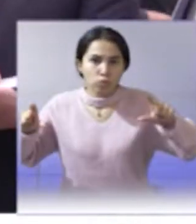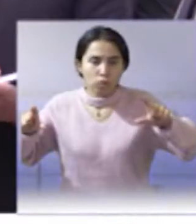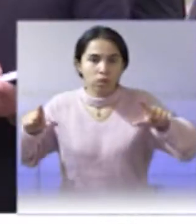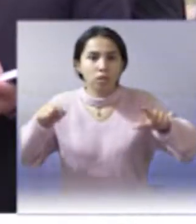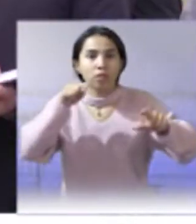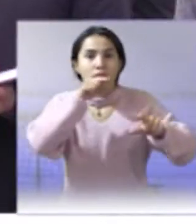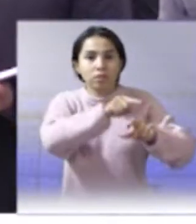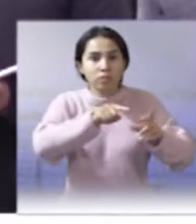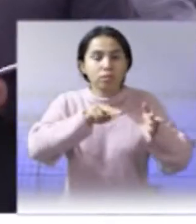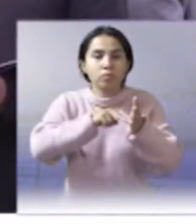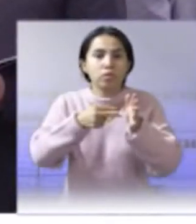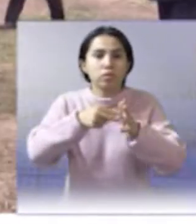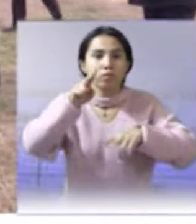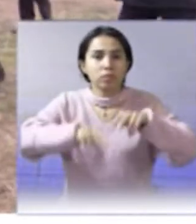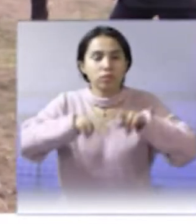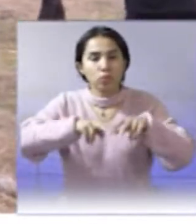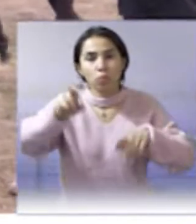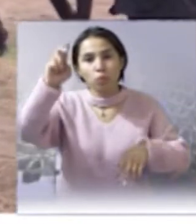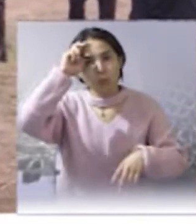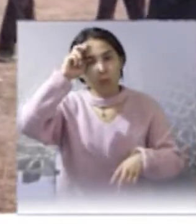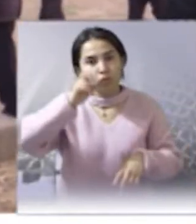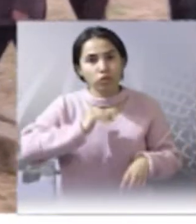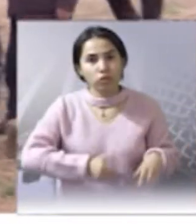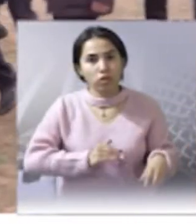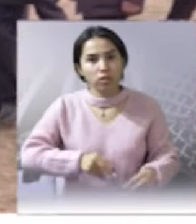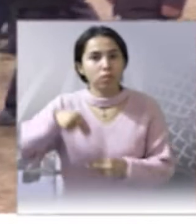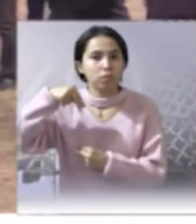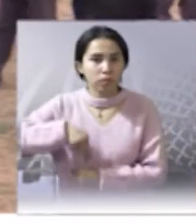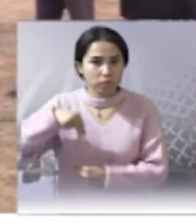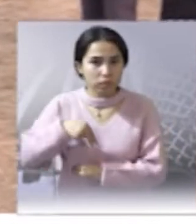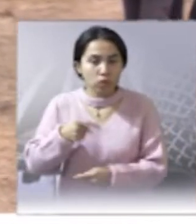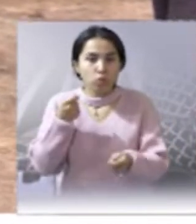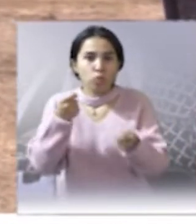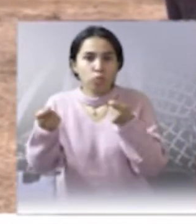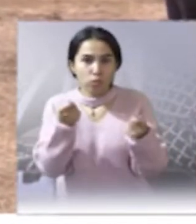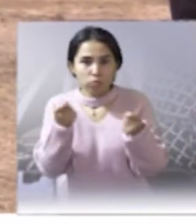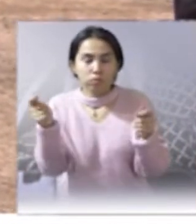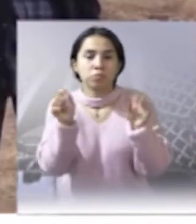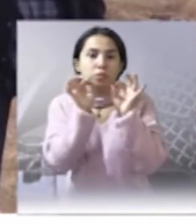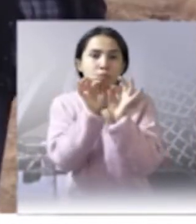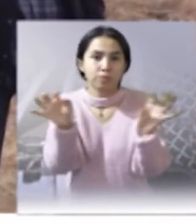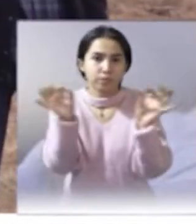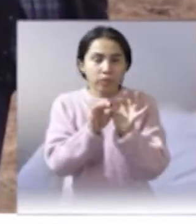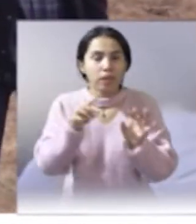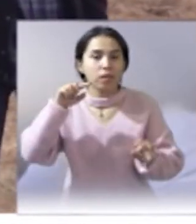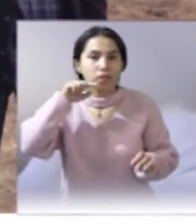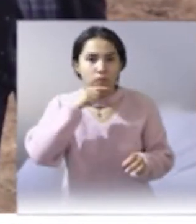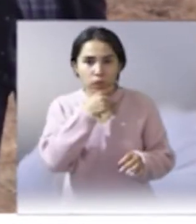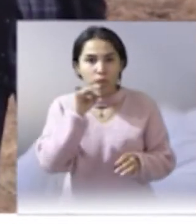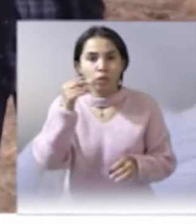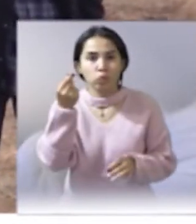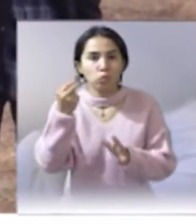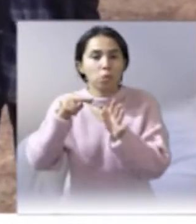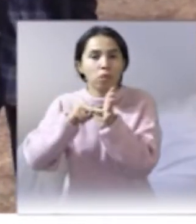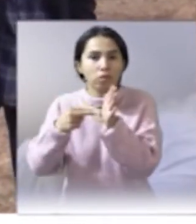000 человек. Из них 60% проживают в сельской местности. Трудоустроены 328 000 жителей. У 177